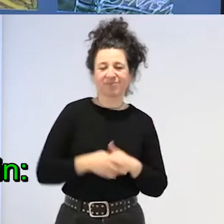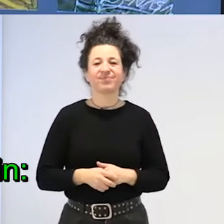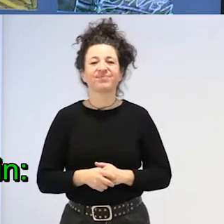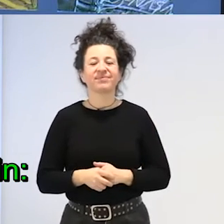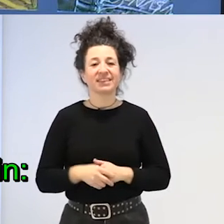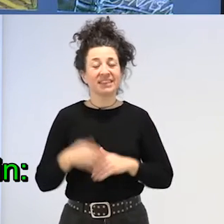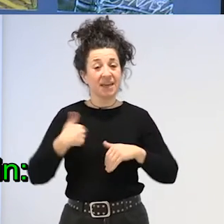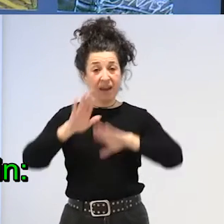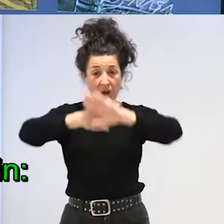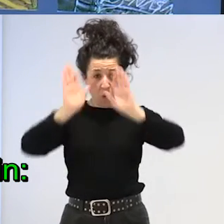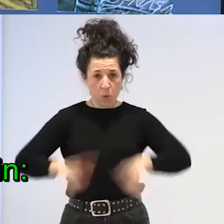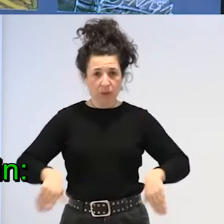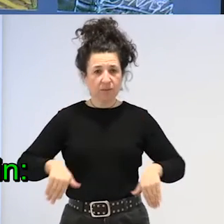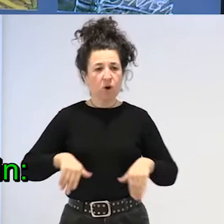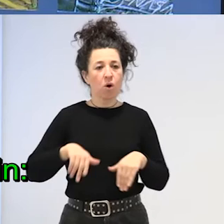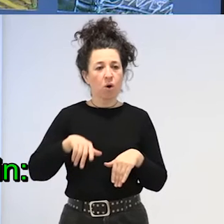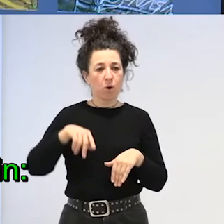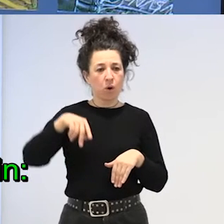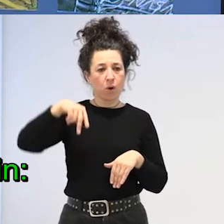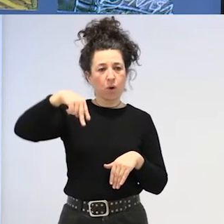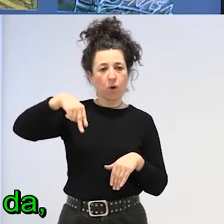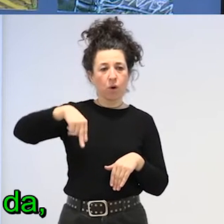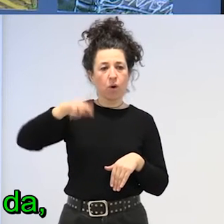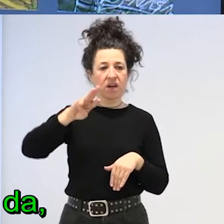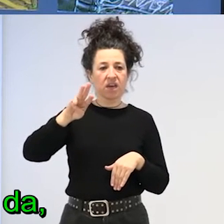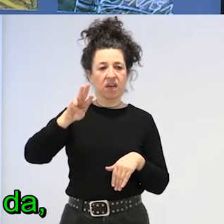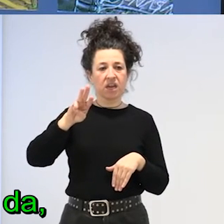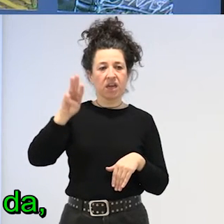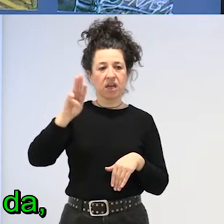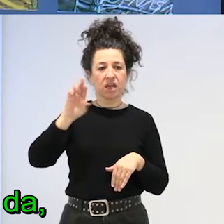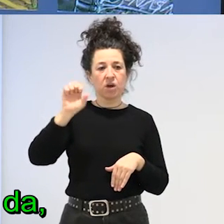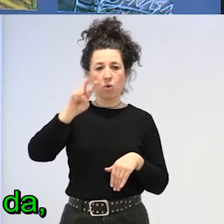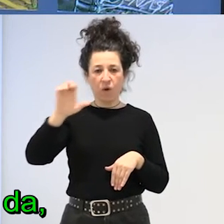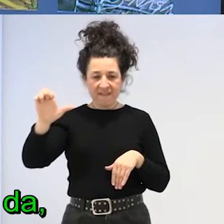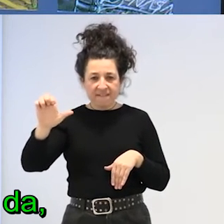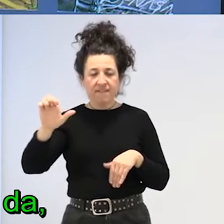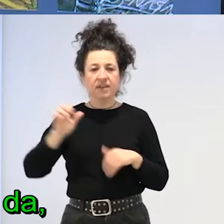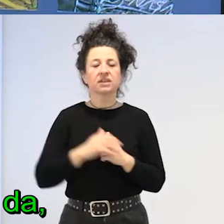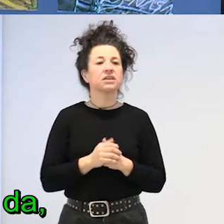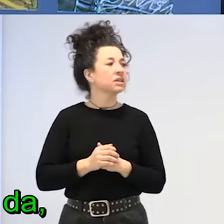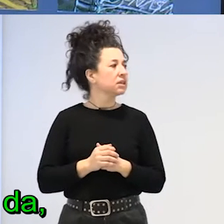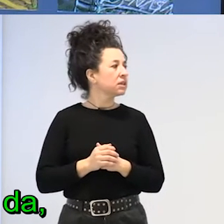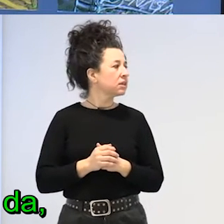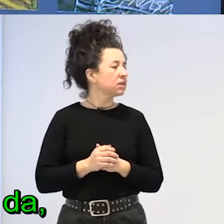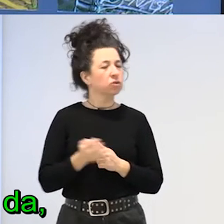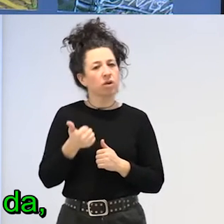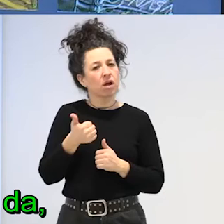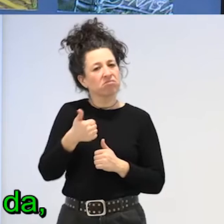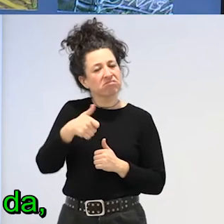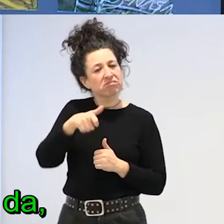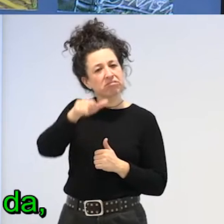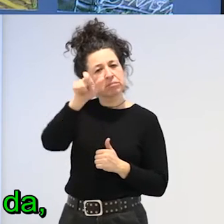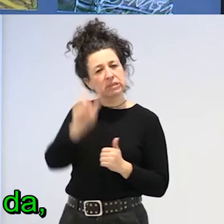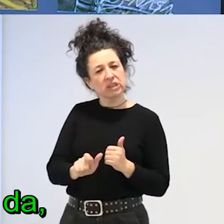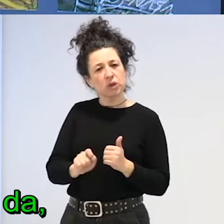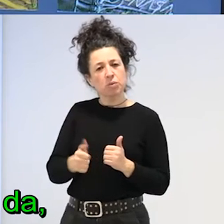ja, amaitzeko, New Wave-ekin, James Tiptree Jr. oso pertsonaia